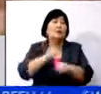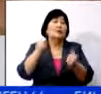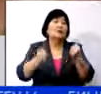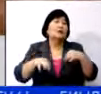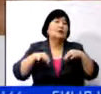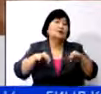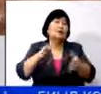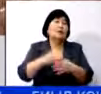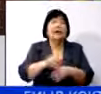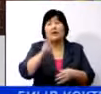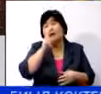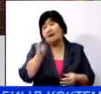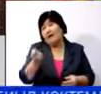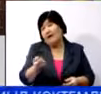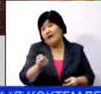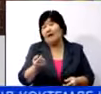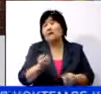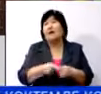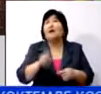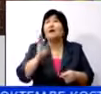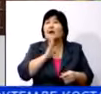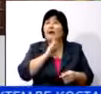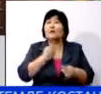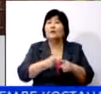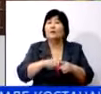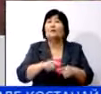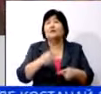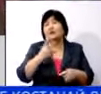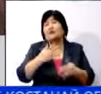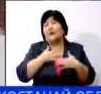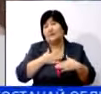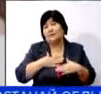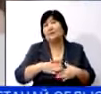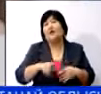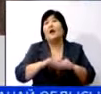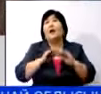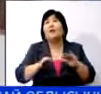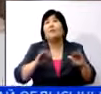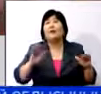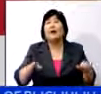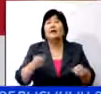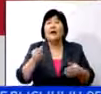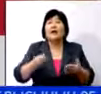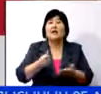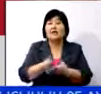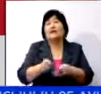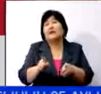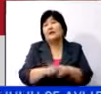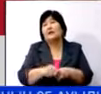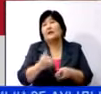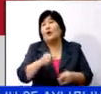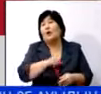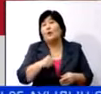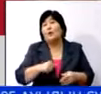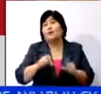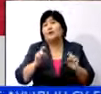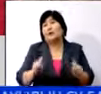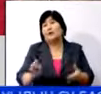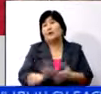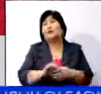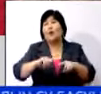нәпақасын табады, жалақысы аз. Отанасы осының өзіне көңілін медет тұтады. Балалардың жәрдемақысы да жыртығына жамау. Өзі қол қусырып